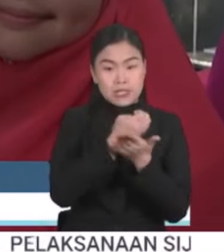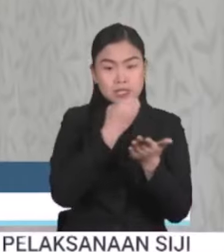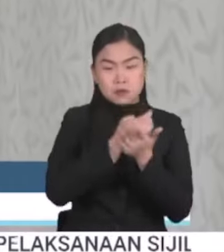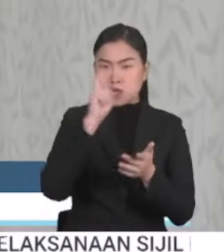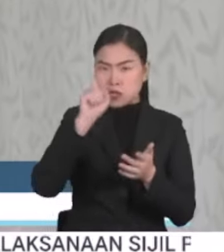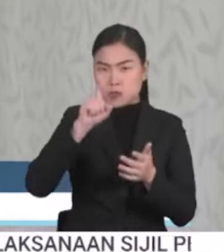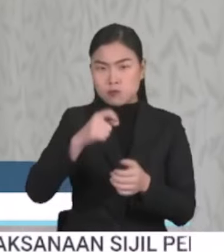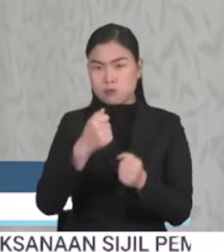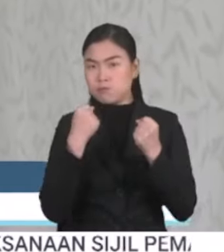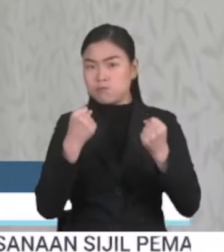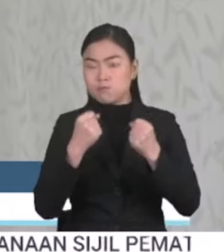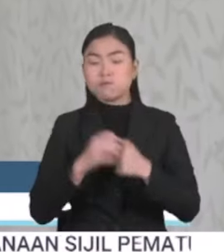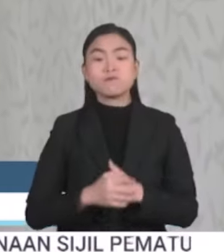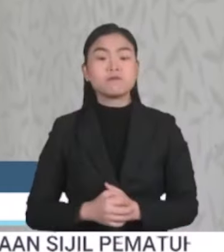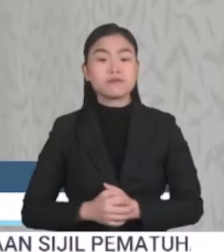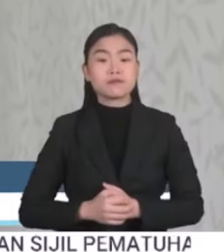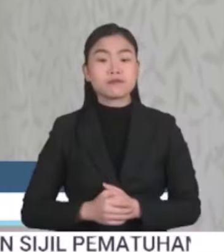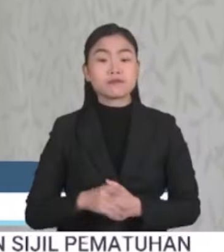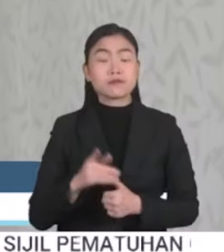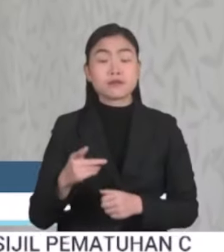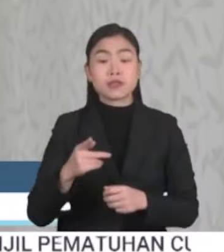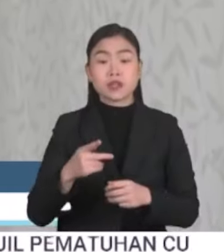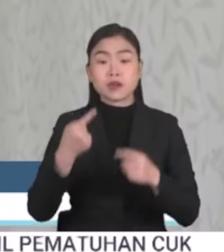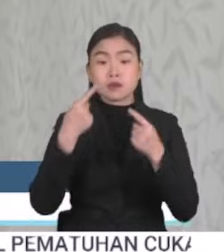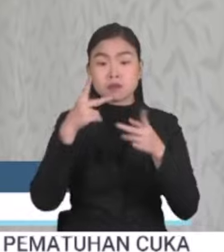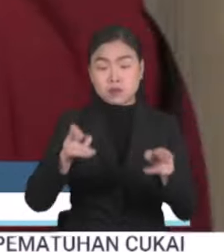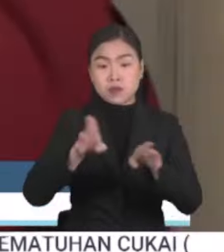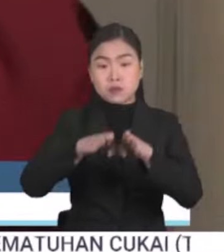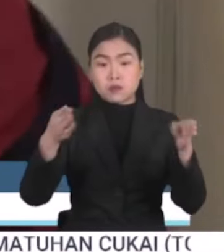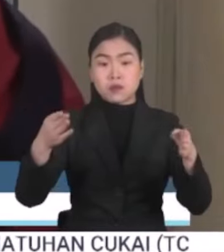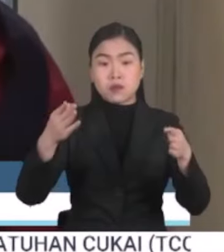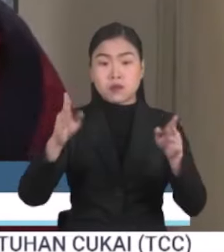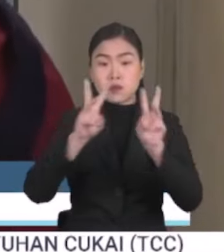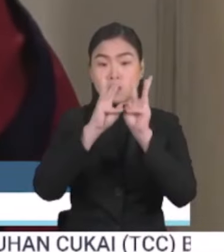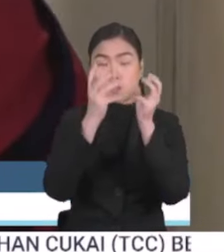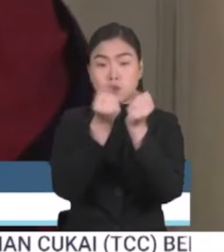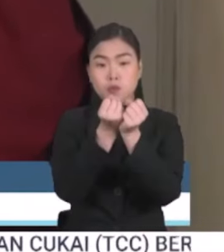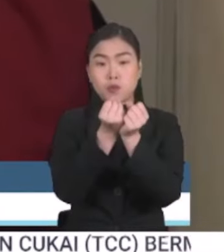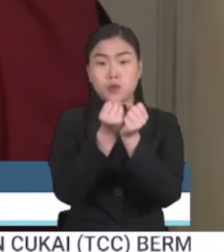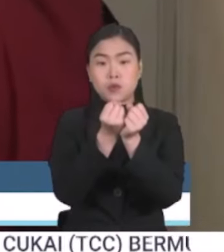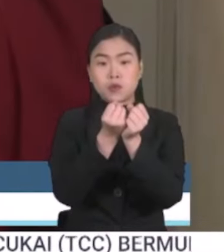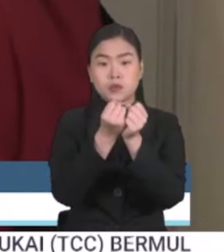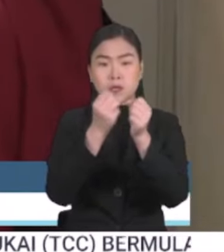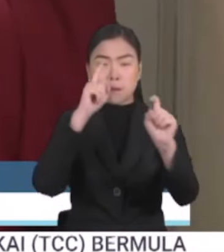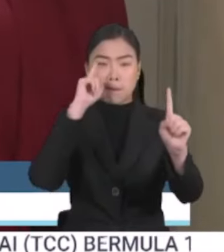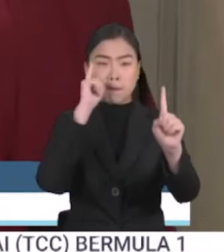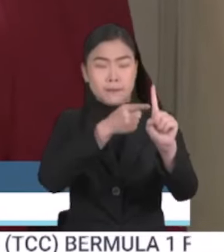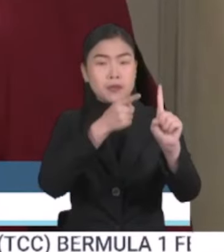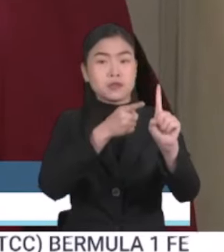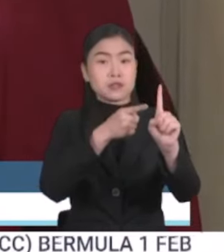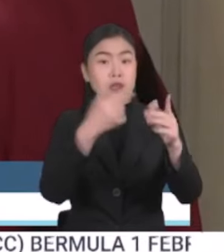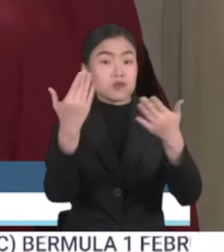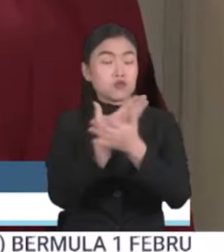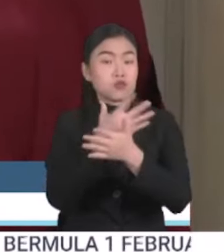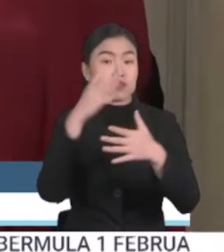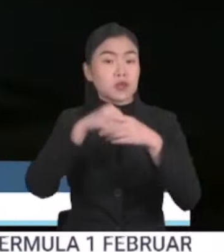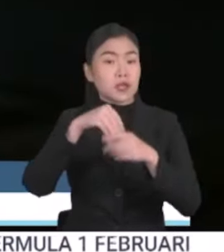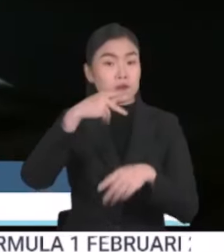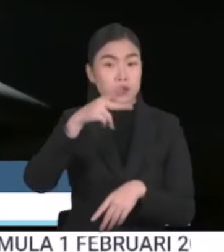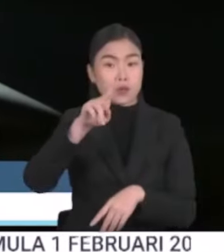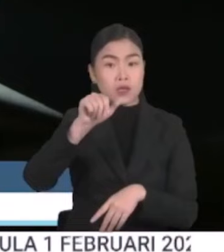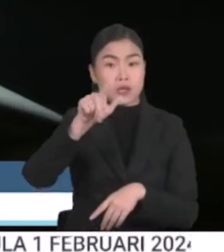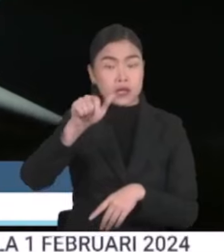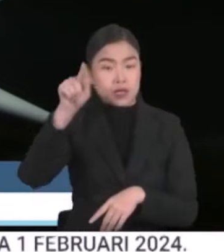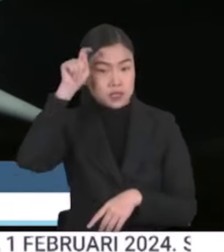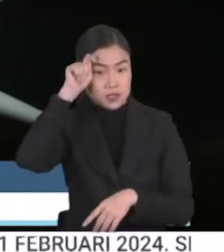kena kukuh. Beliau merasmikan bengkel blueprint Pelan Hala Tuju Baharu kelab tersebut di Kuala Terengganu.